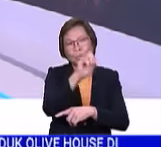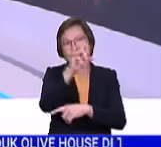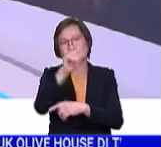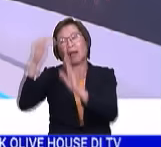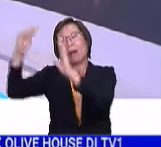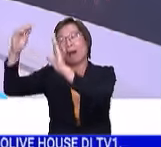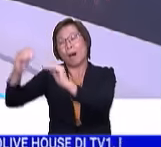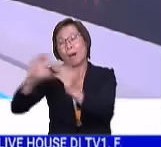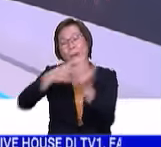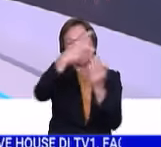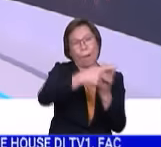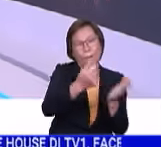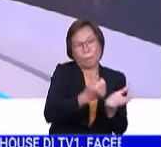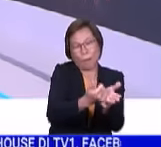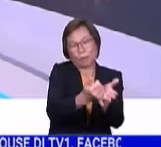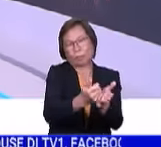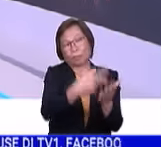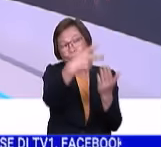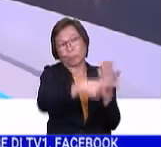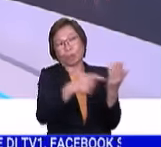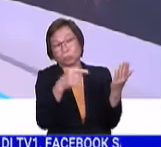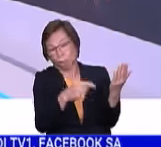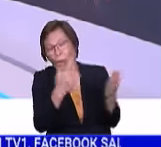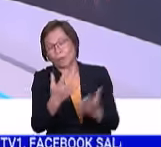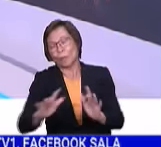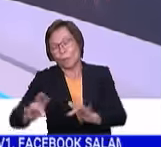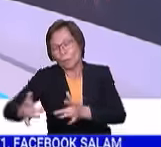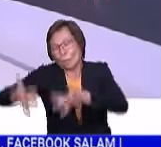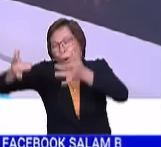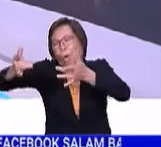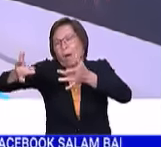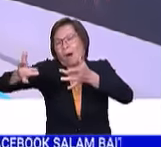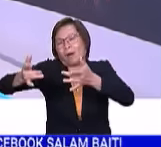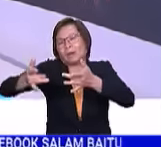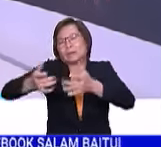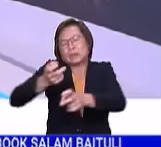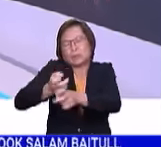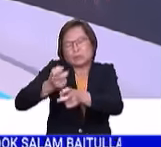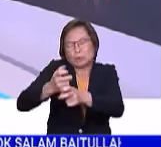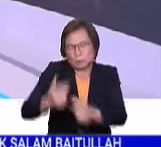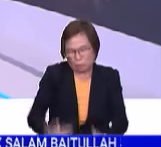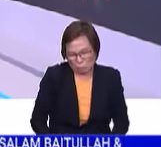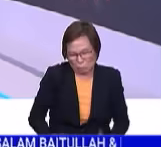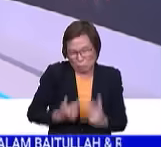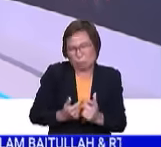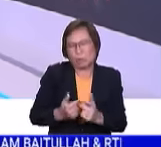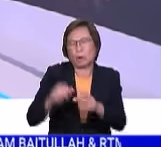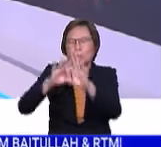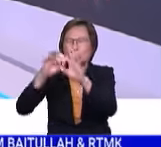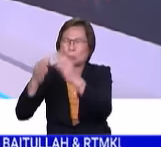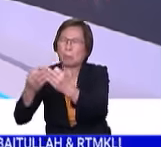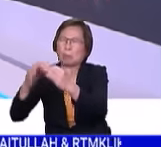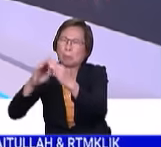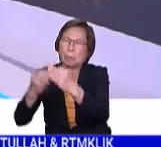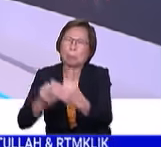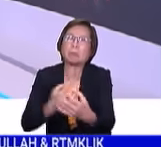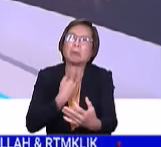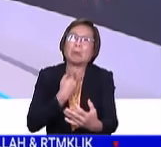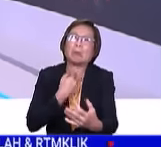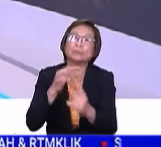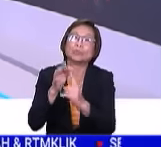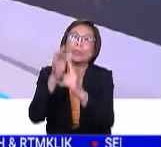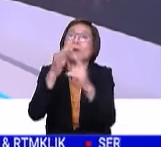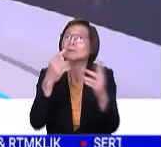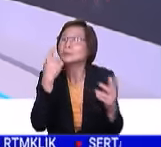berharap program bantuan berkenaan dapat meringankan kesempitan hidup dialami keluarga yang terjejas,